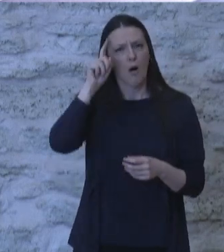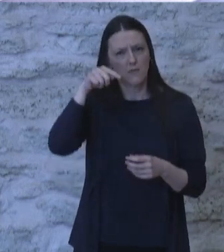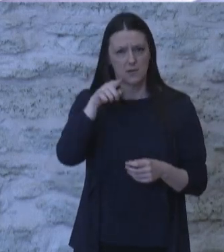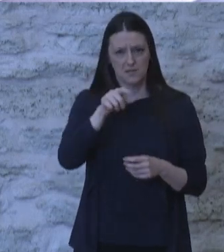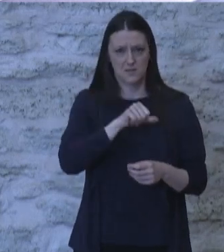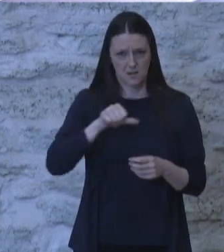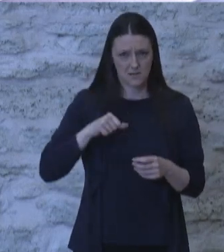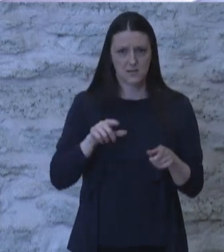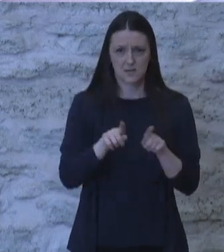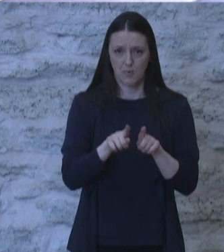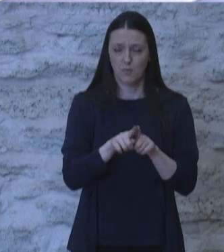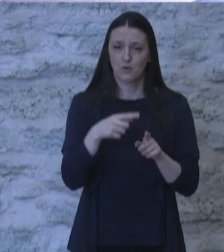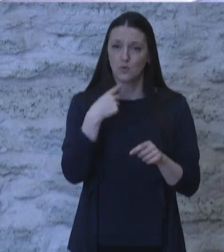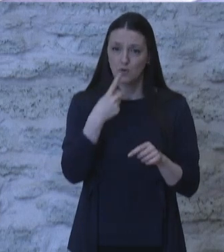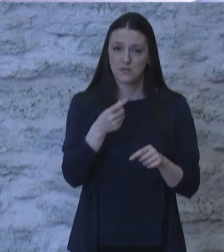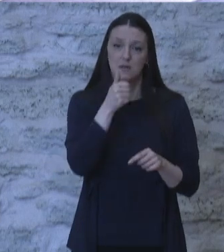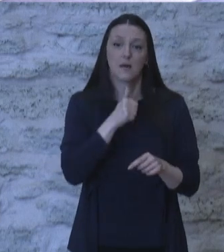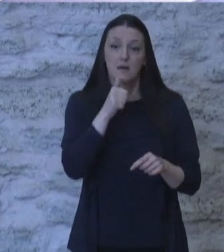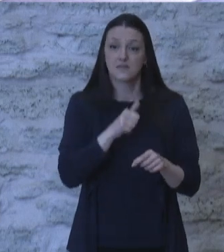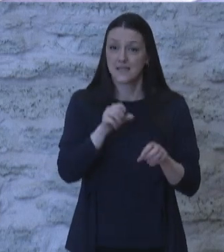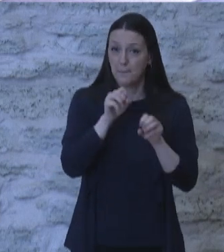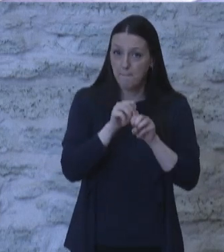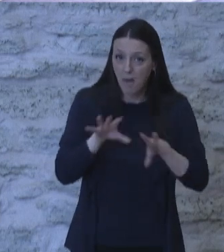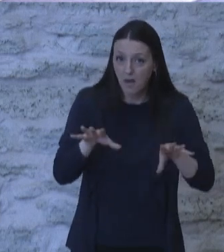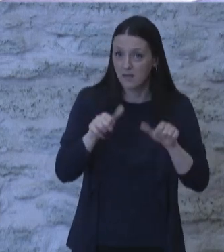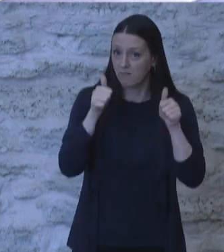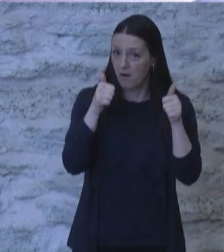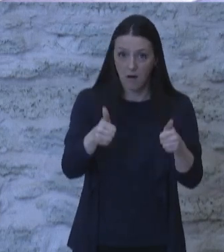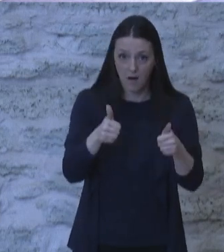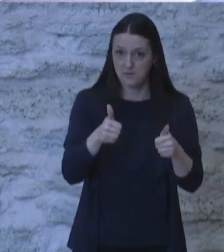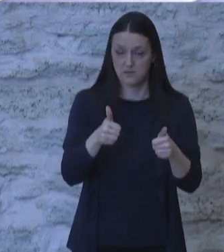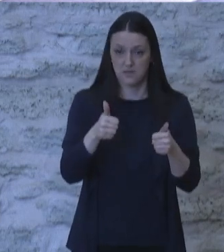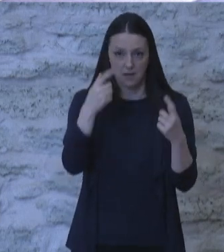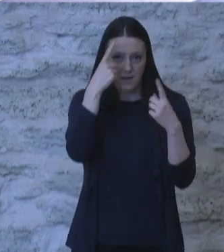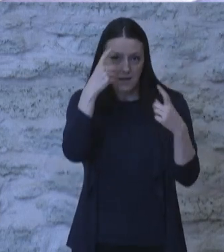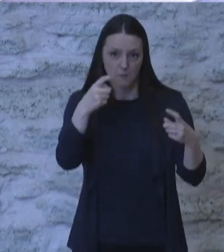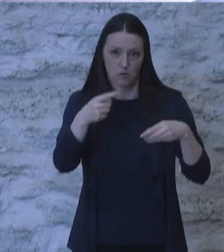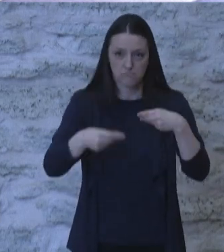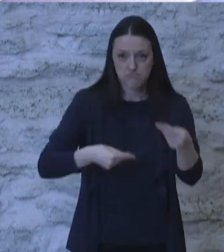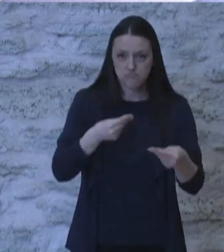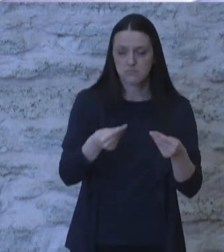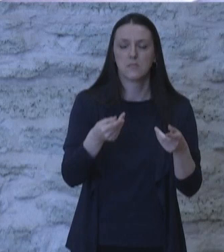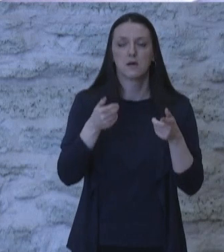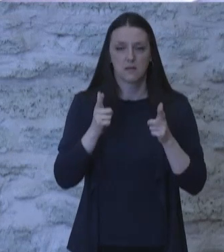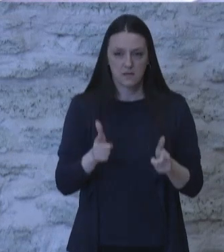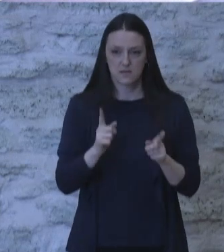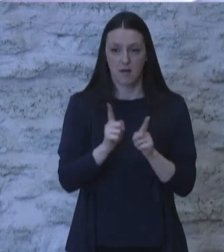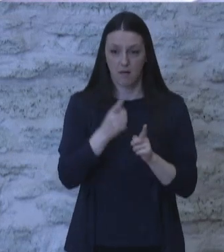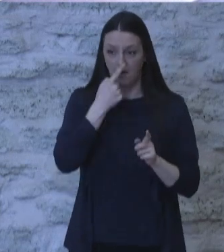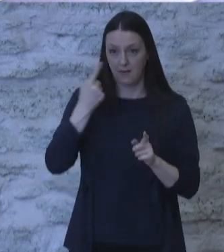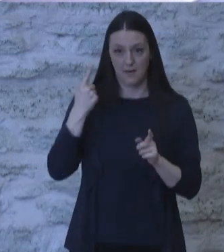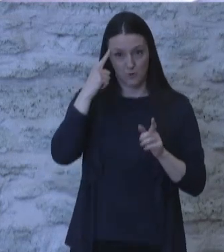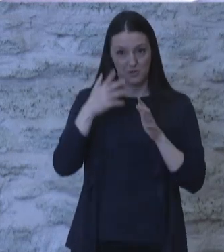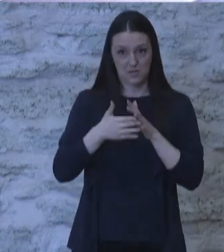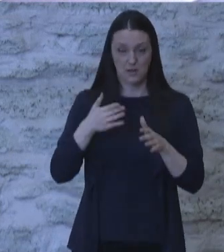mainisid ka, et Eesti meediakanalid on väga hästi info edastamise kakkama saanud. Tõsi, aga iljuti selgus, et Tallinna Linn